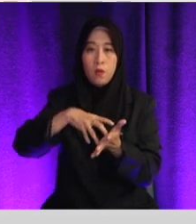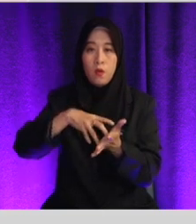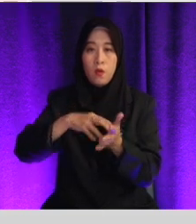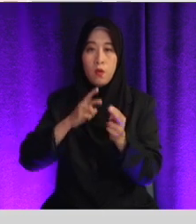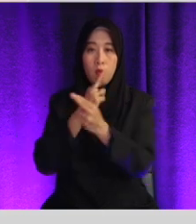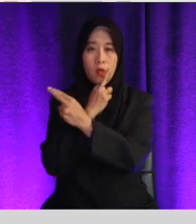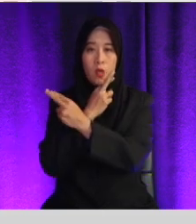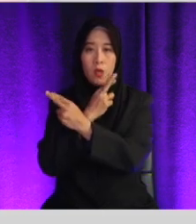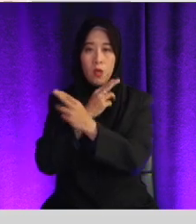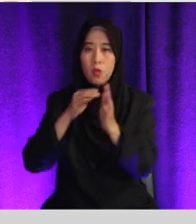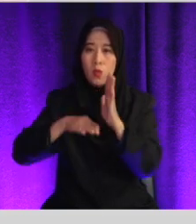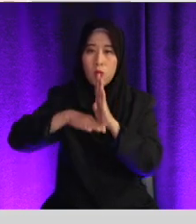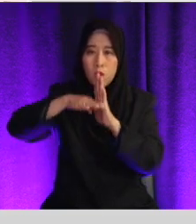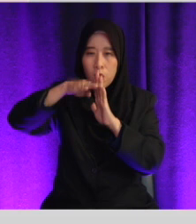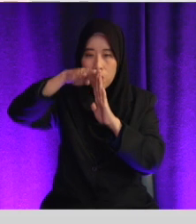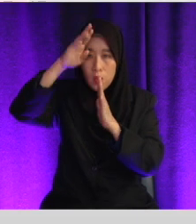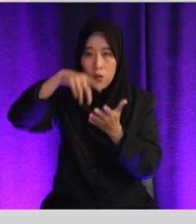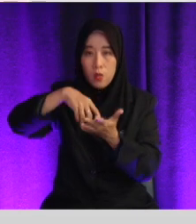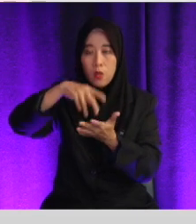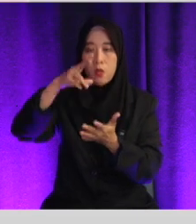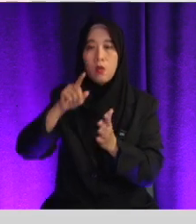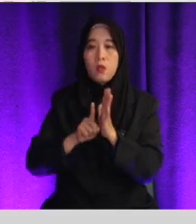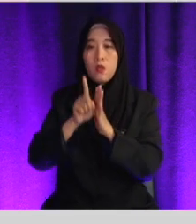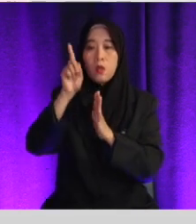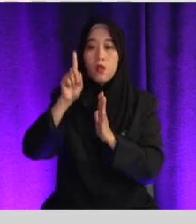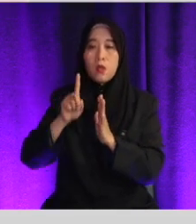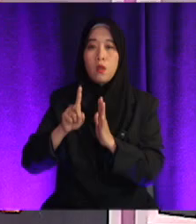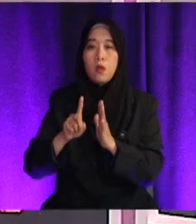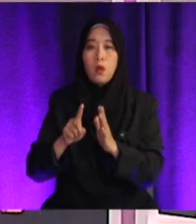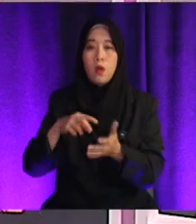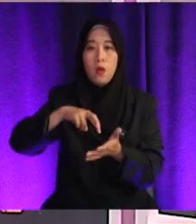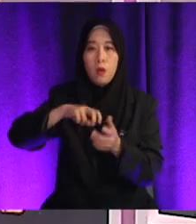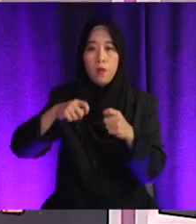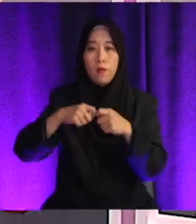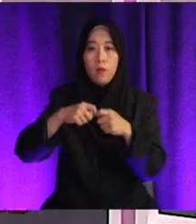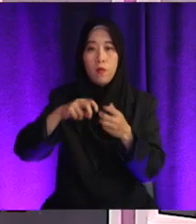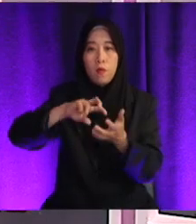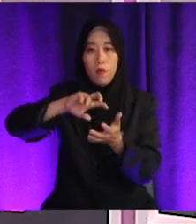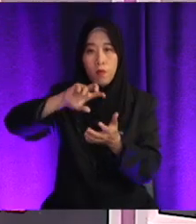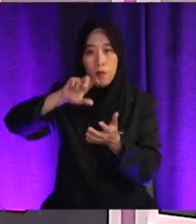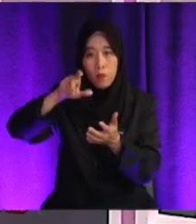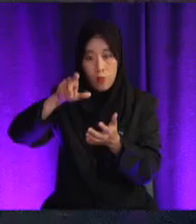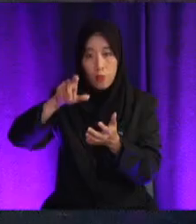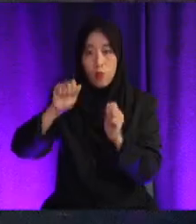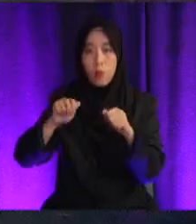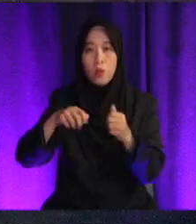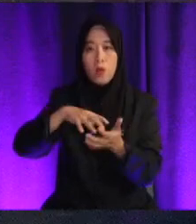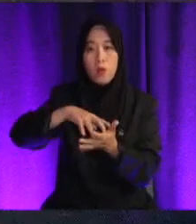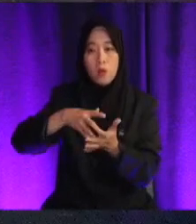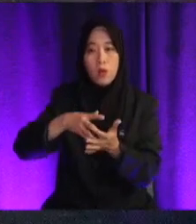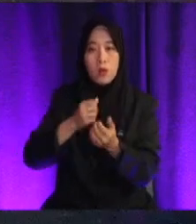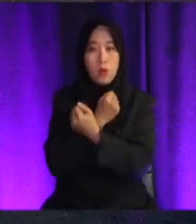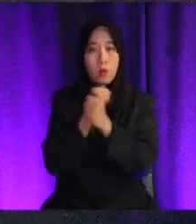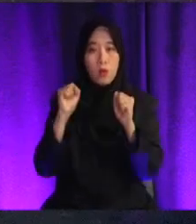tinggi. Apa pun tak boleh lalu melaluinya. Jadi keadaan fuse adalah rosak. Okey. Bersedia ke? Bersedia untuk apa, cikgu? Kita